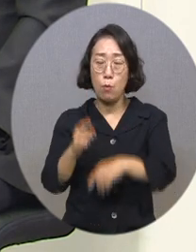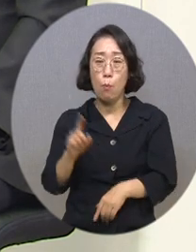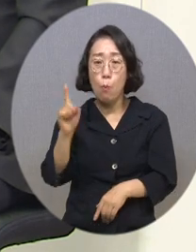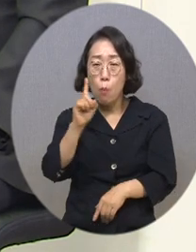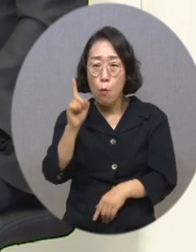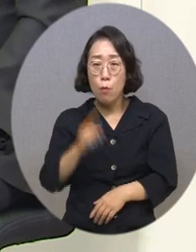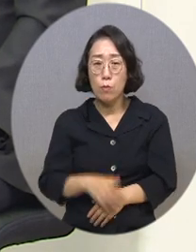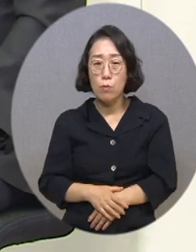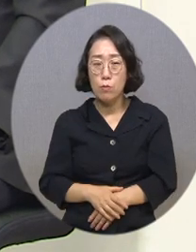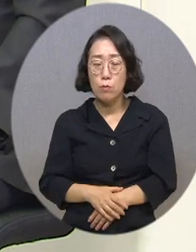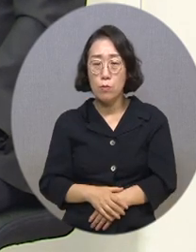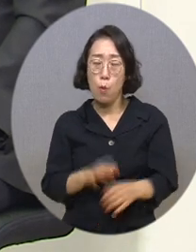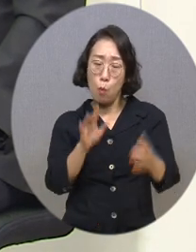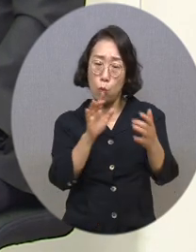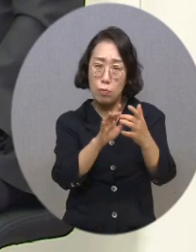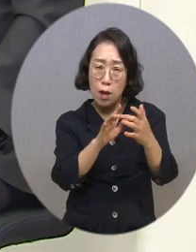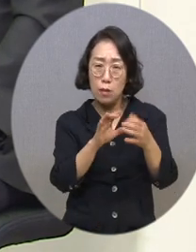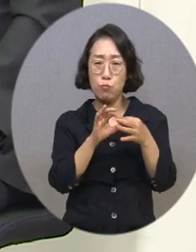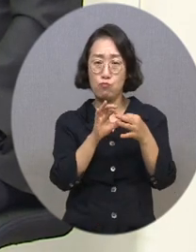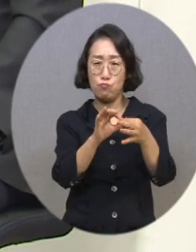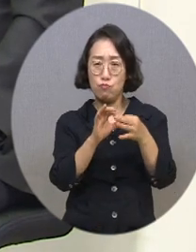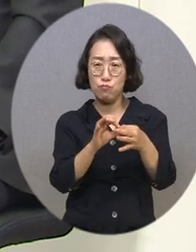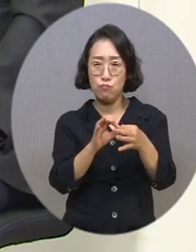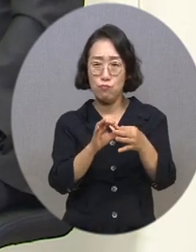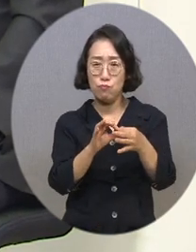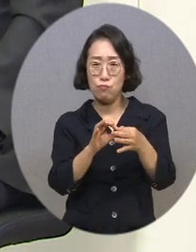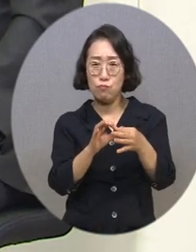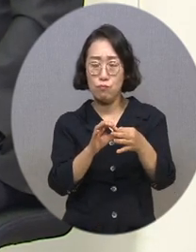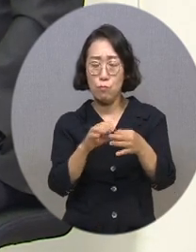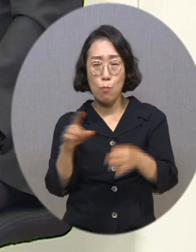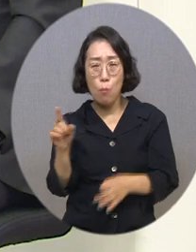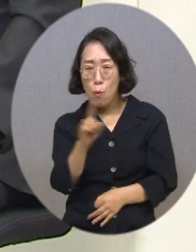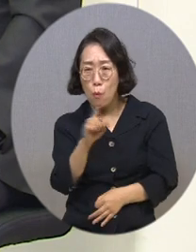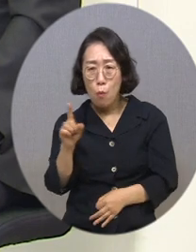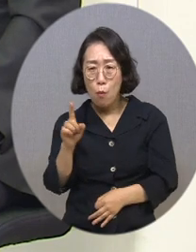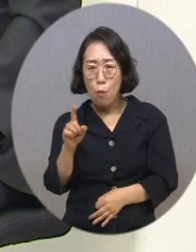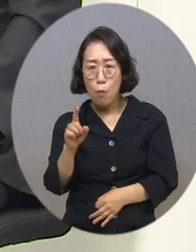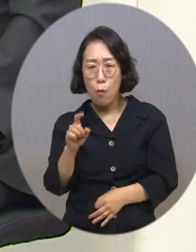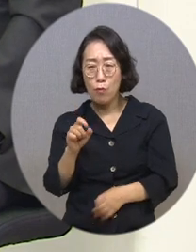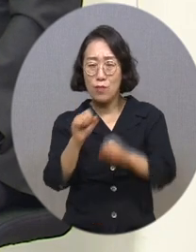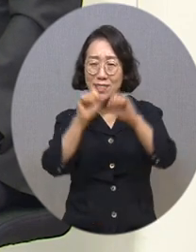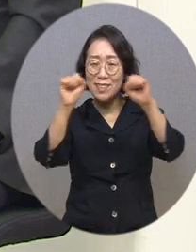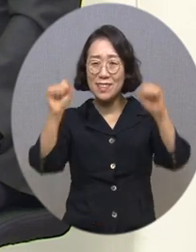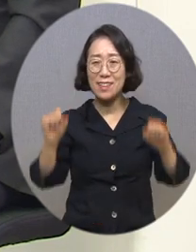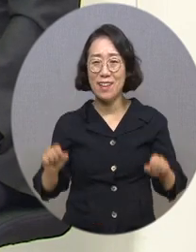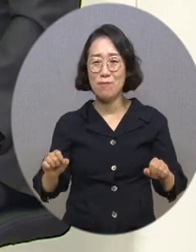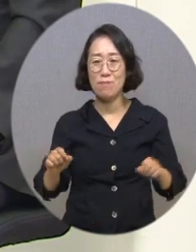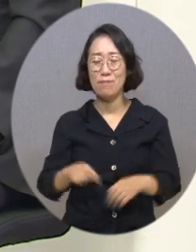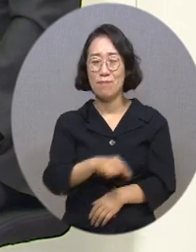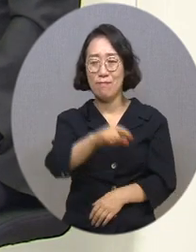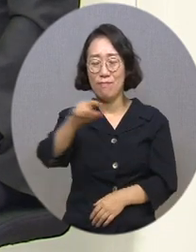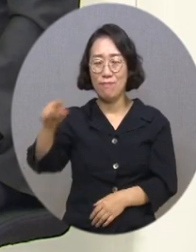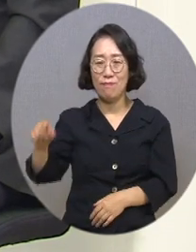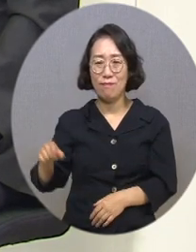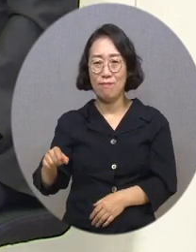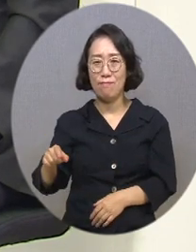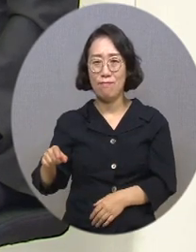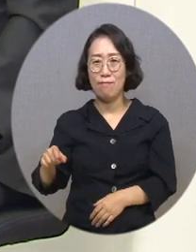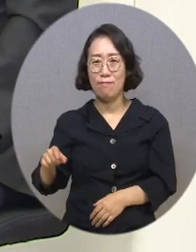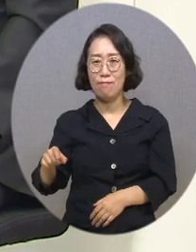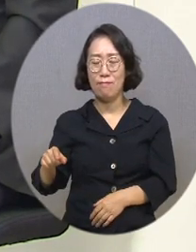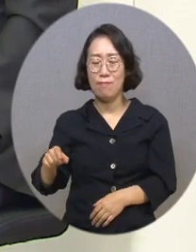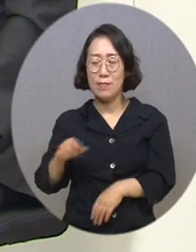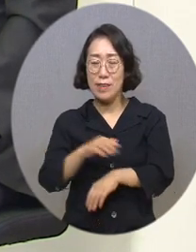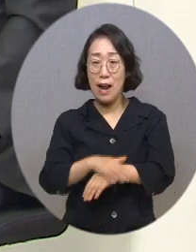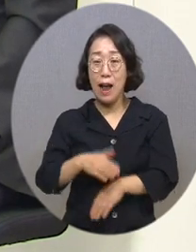무엇을 온라인을 통한 과정인지 이런 메커니즘에 대한 시스템을 네. 많은 시청자들이